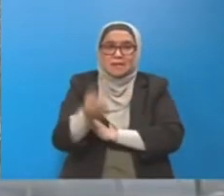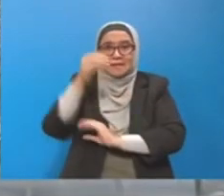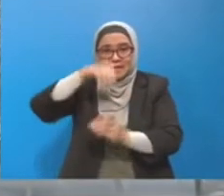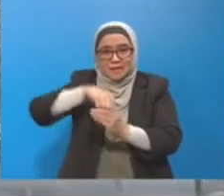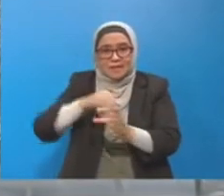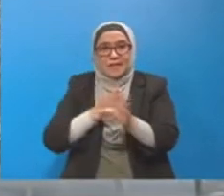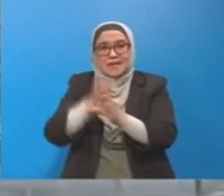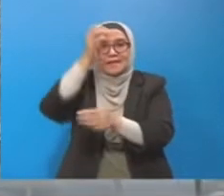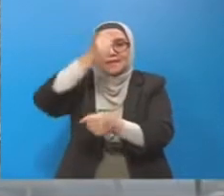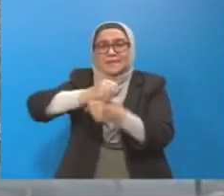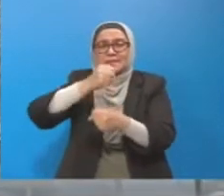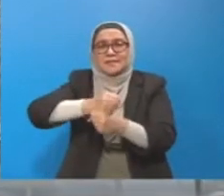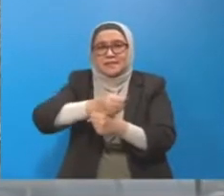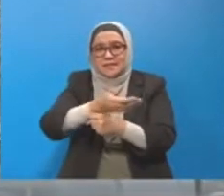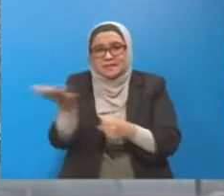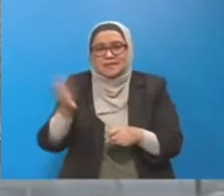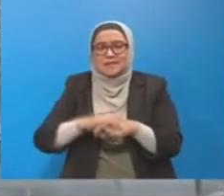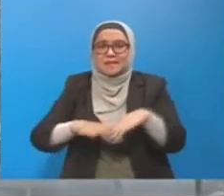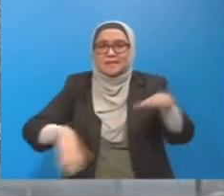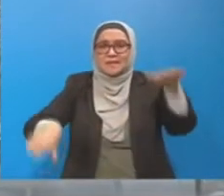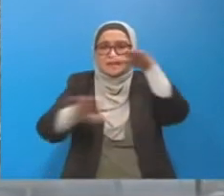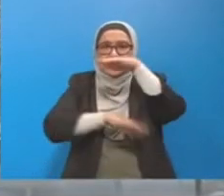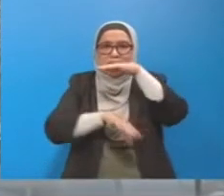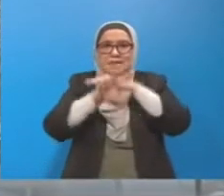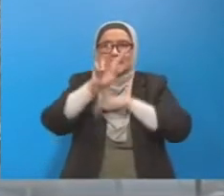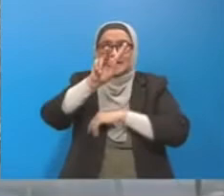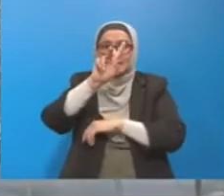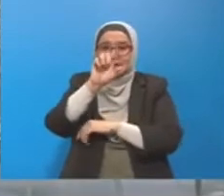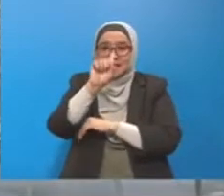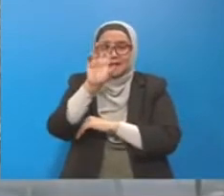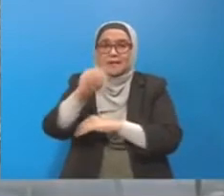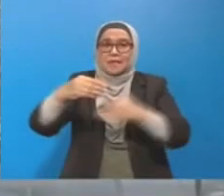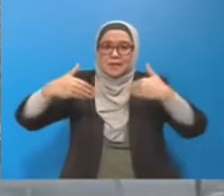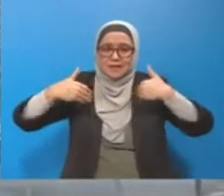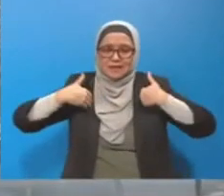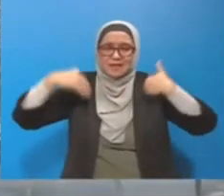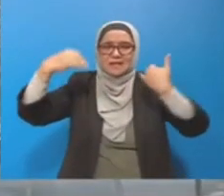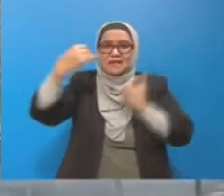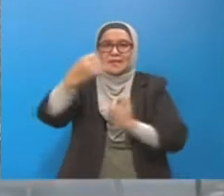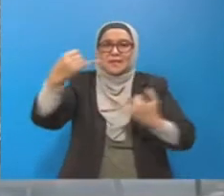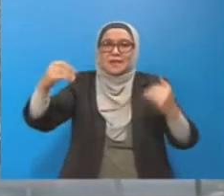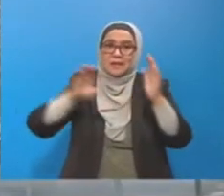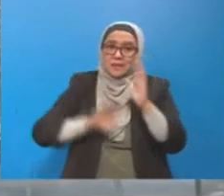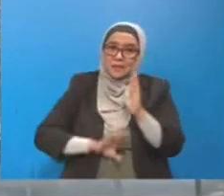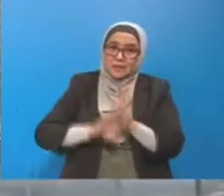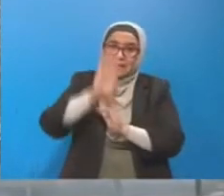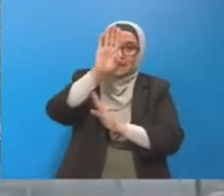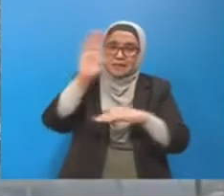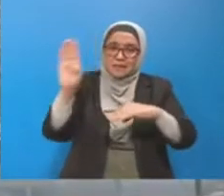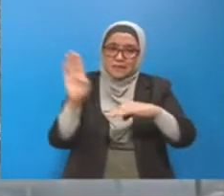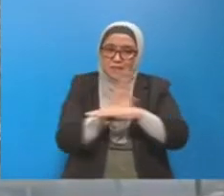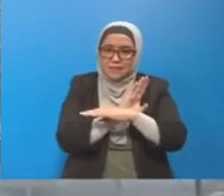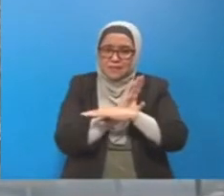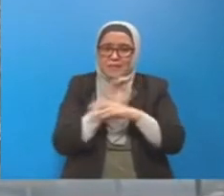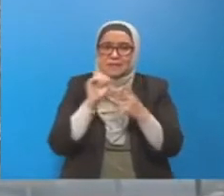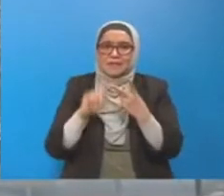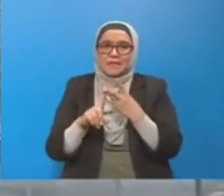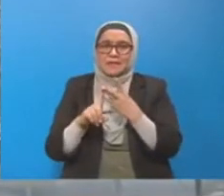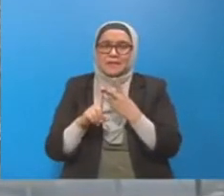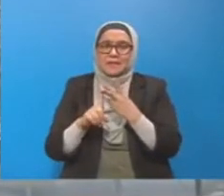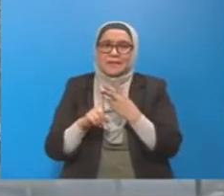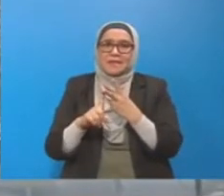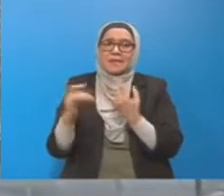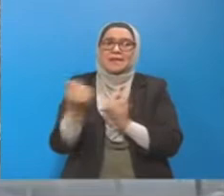jadi di bawah ke SM Ada jabatan pembangunan eh perusahaan ada jabatan hal ehwal